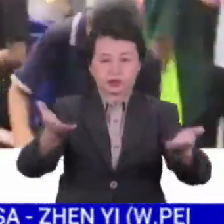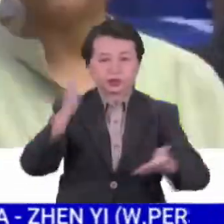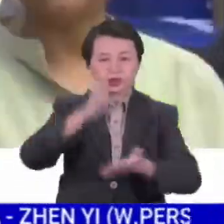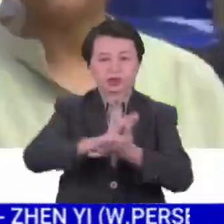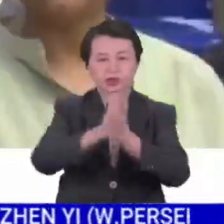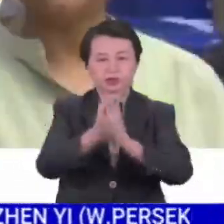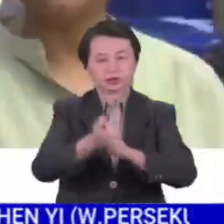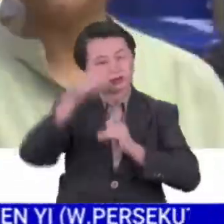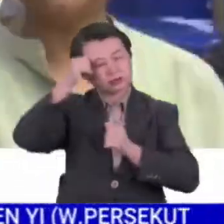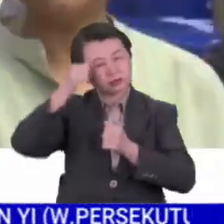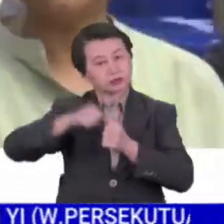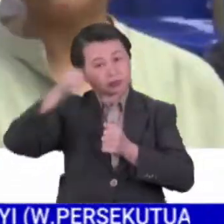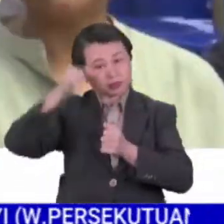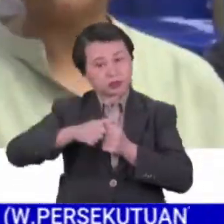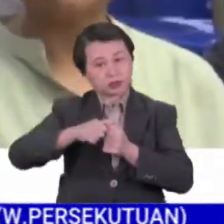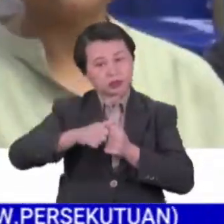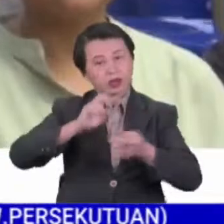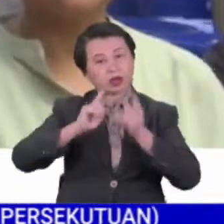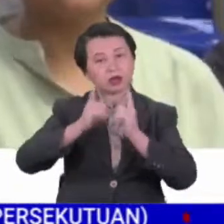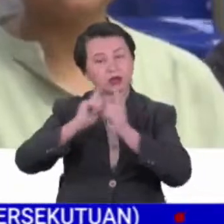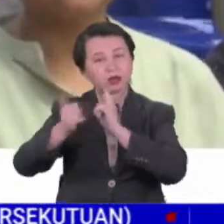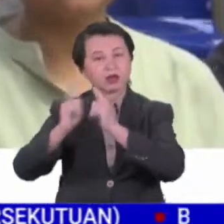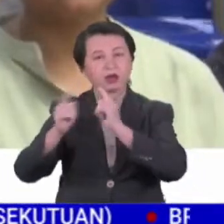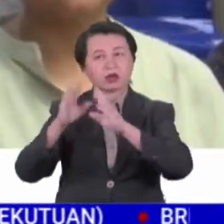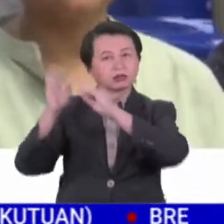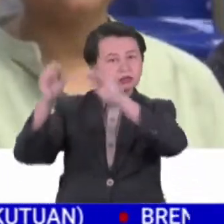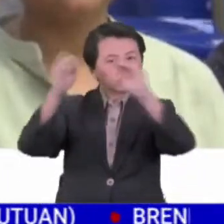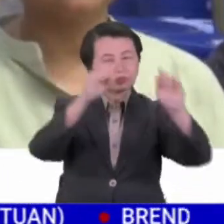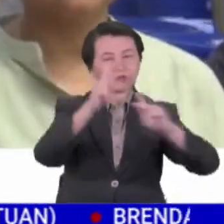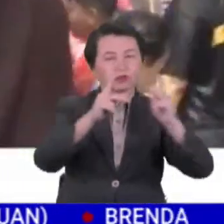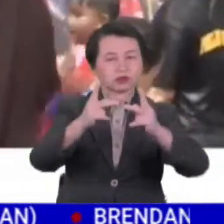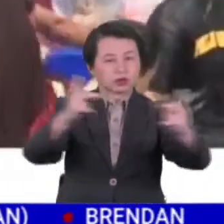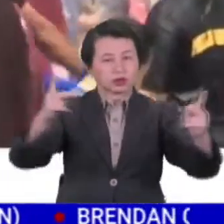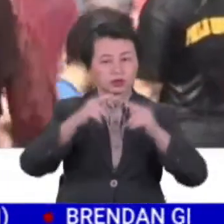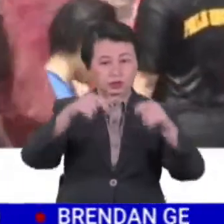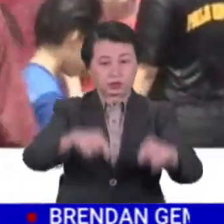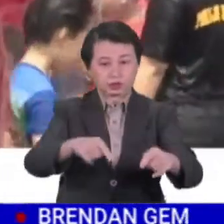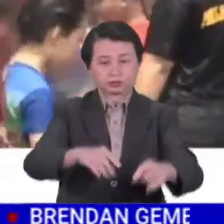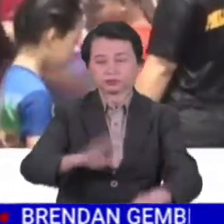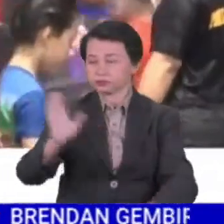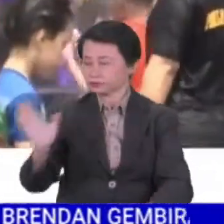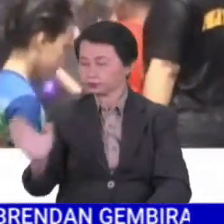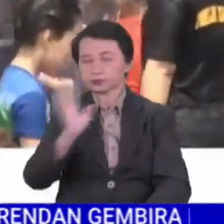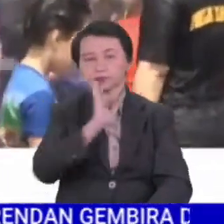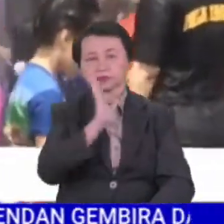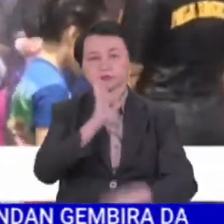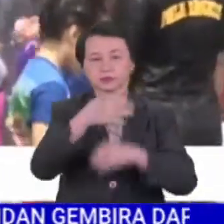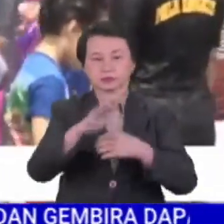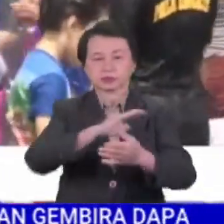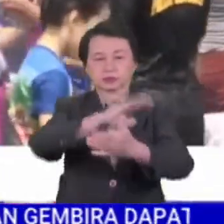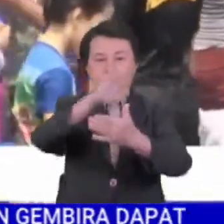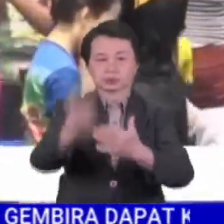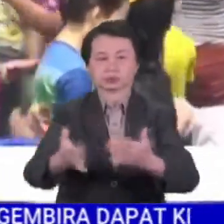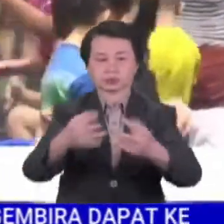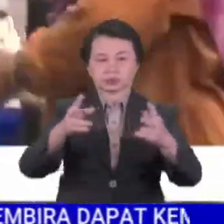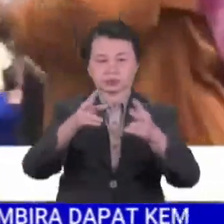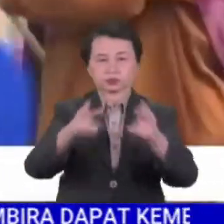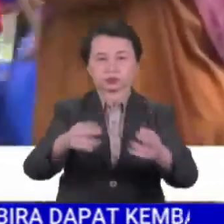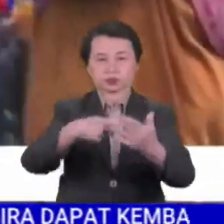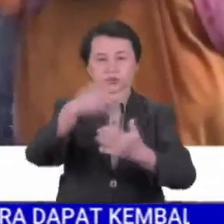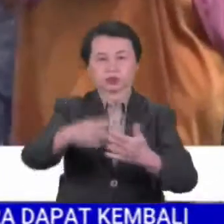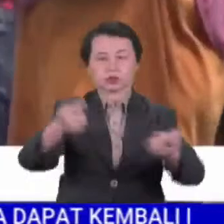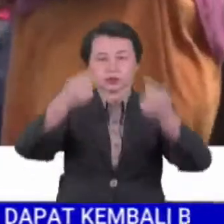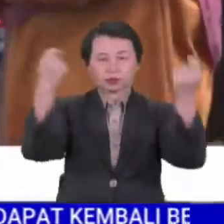menjadi satu kenangan perbualan kepada orang kawasan ini. Beliau berkata demikian selepas menyempurnakan perasmian